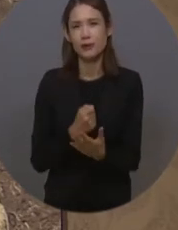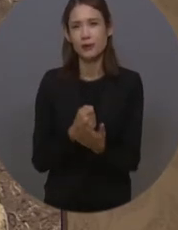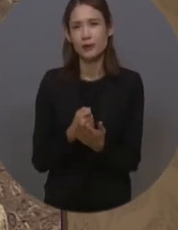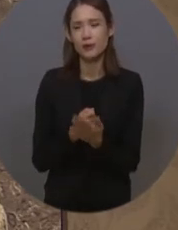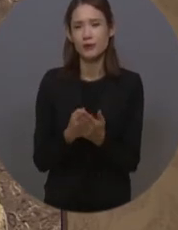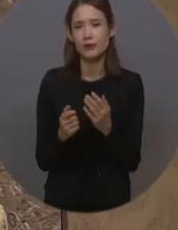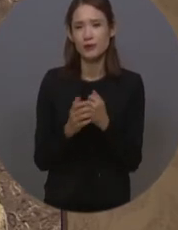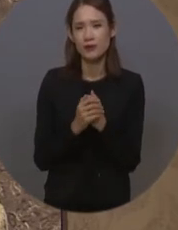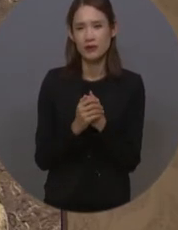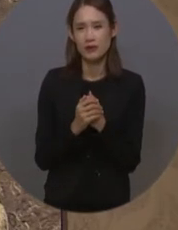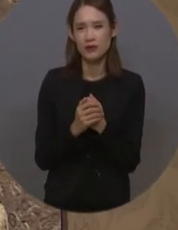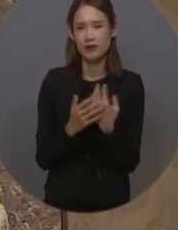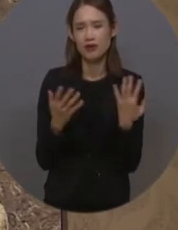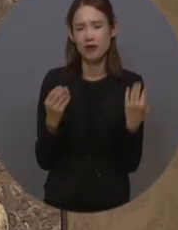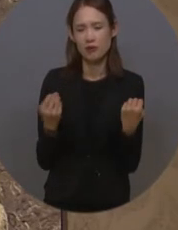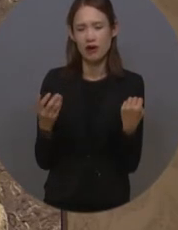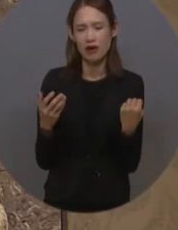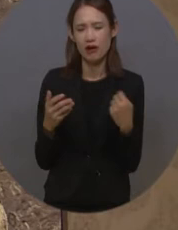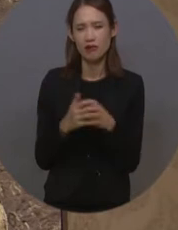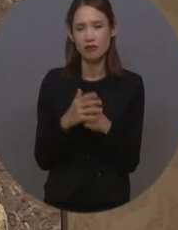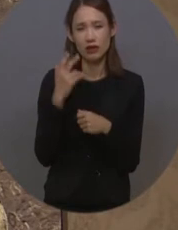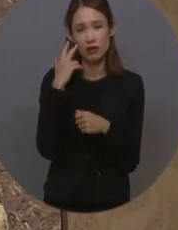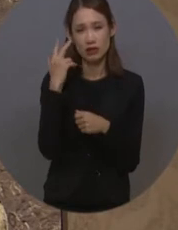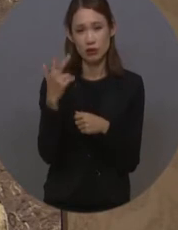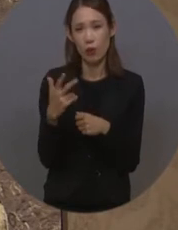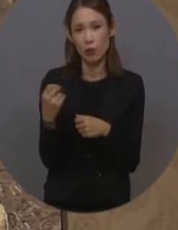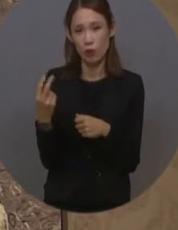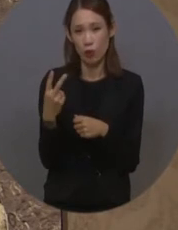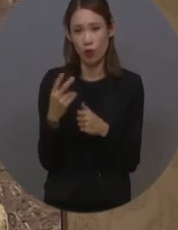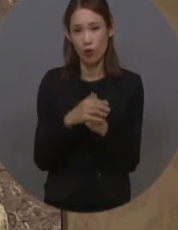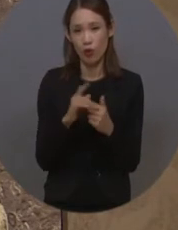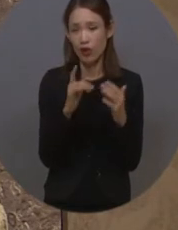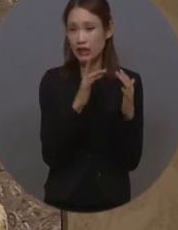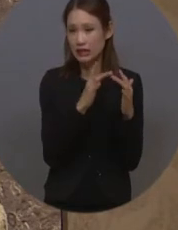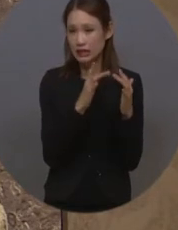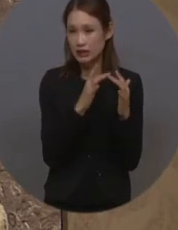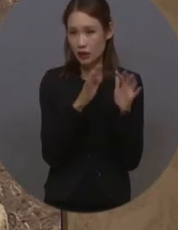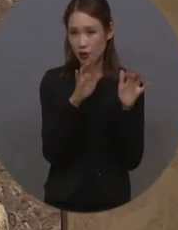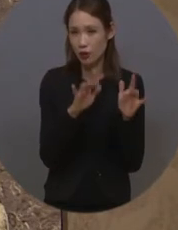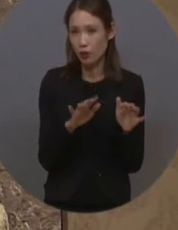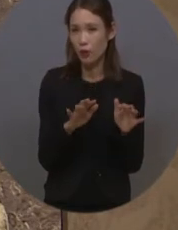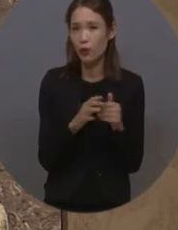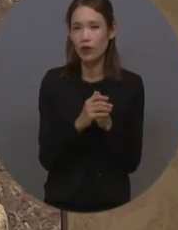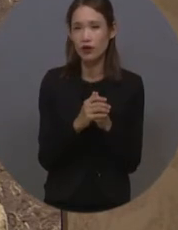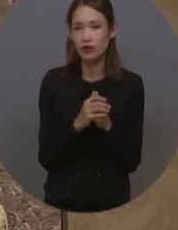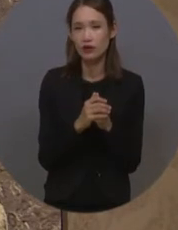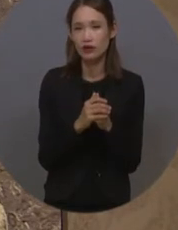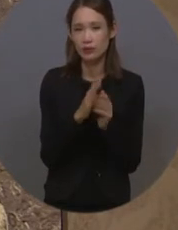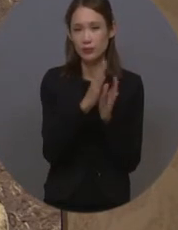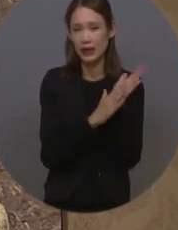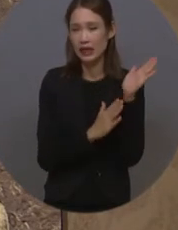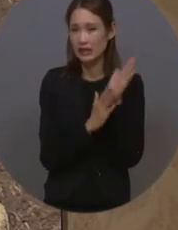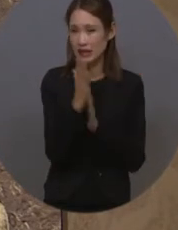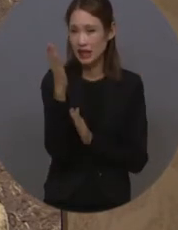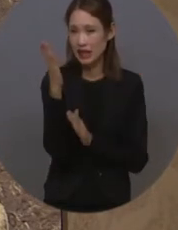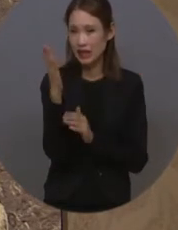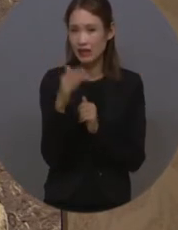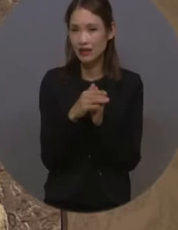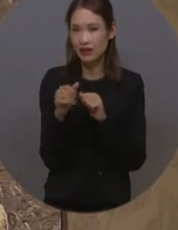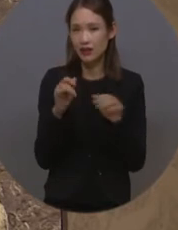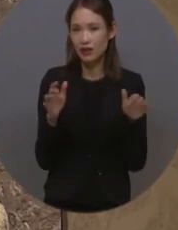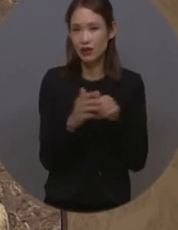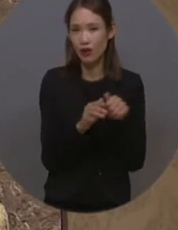되게 아파야 했는데 한 일주일 지났는데 또 어느 네티즌이 네. 밑창이 다 갈라진 구두로